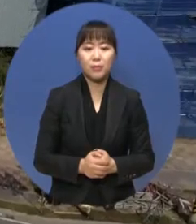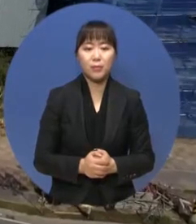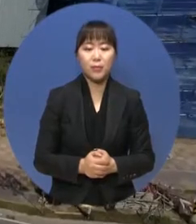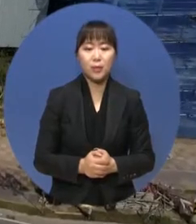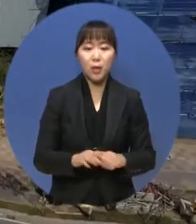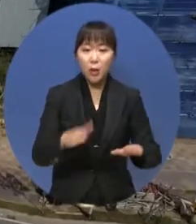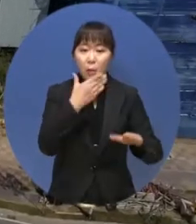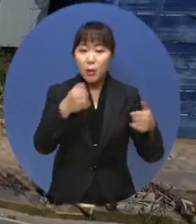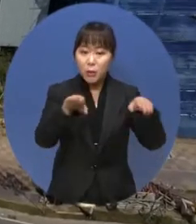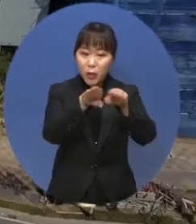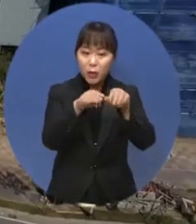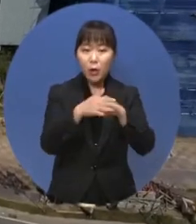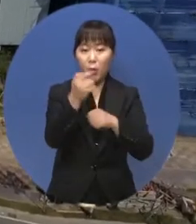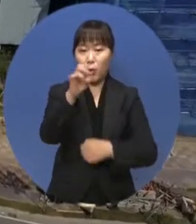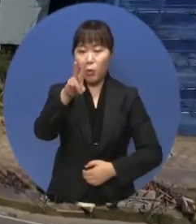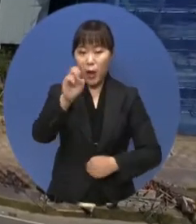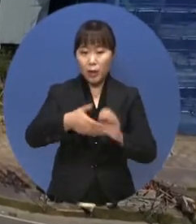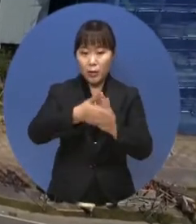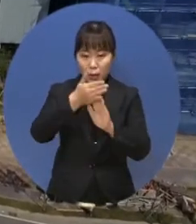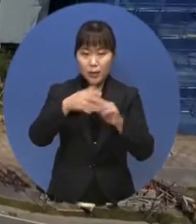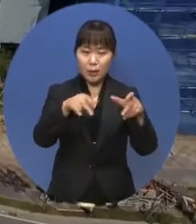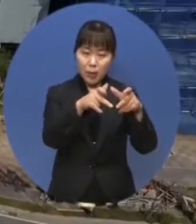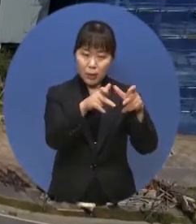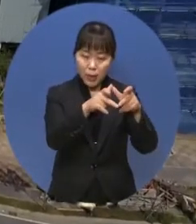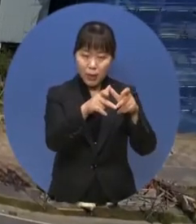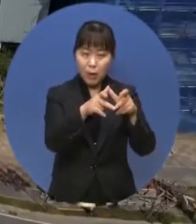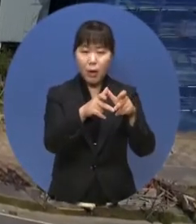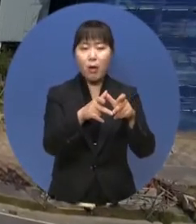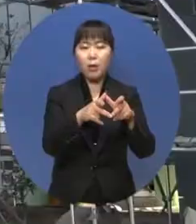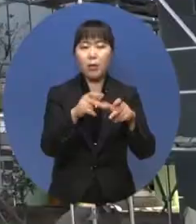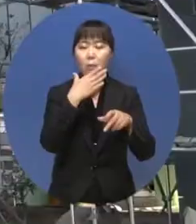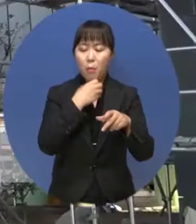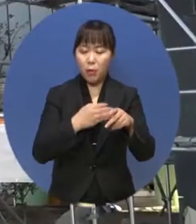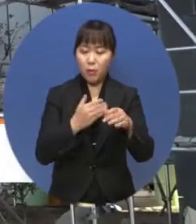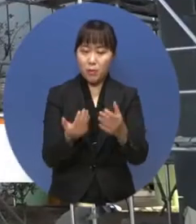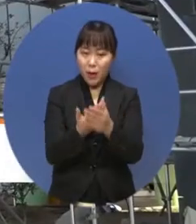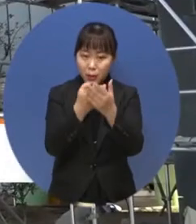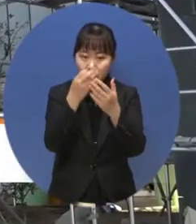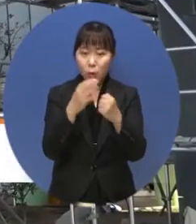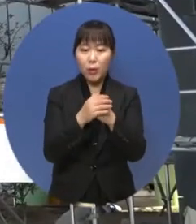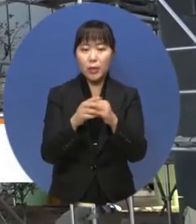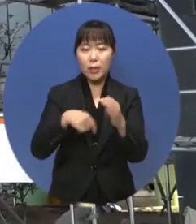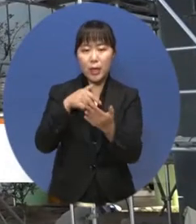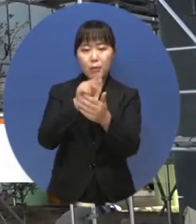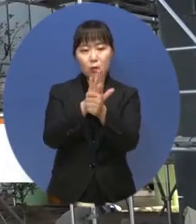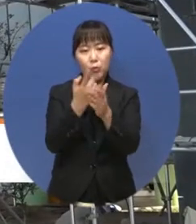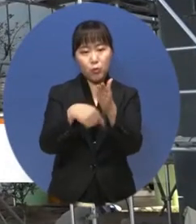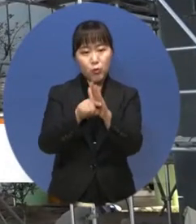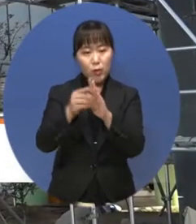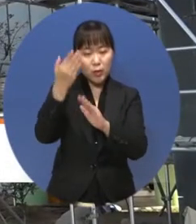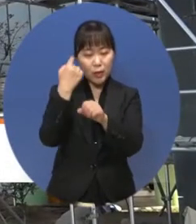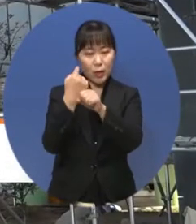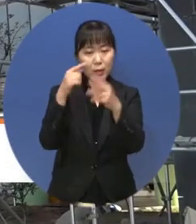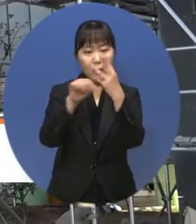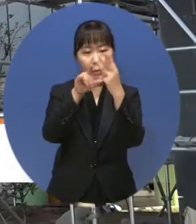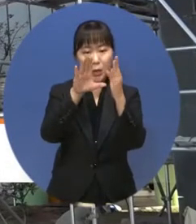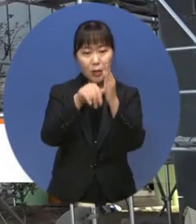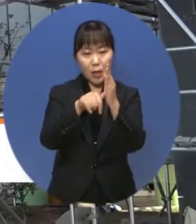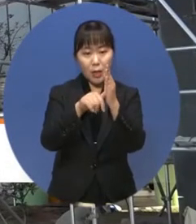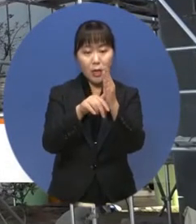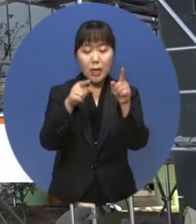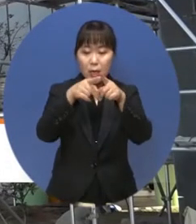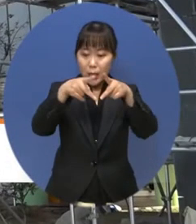이 복지관은 광양시가 장애인들의 복지 향상과 자리 지원을 위해 지난해 3월에 지상이